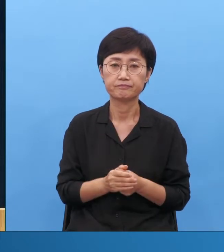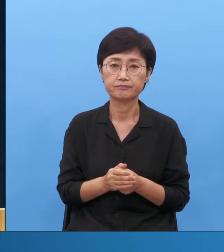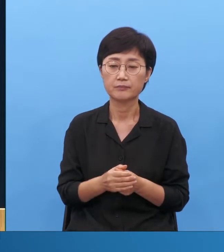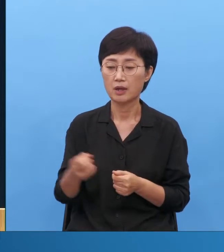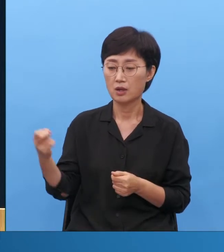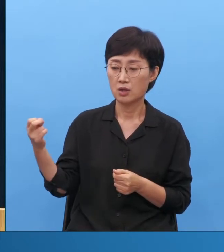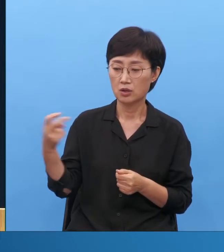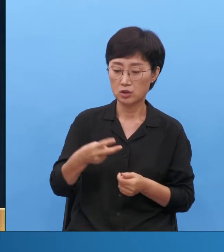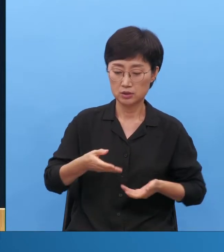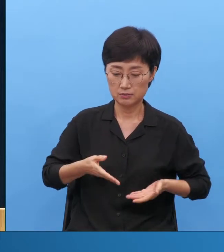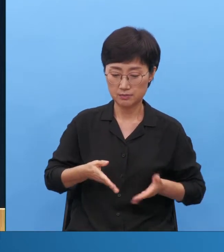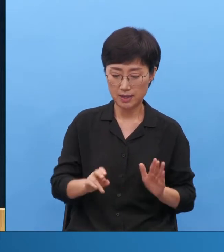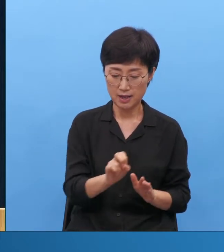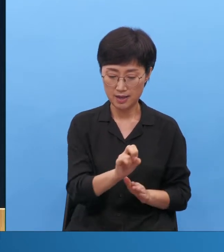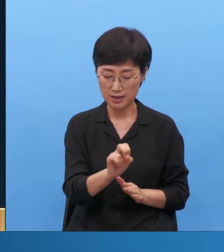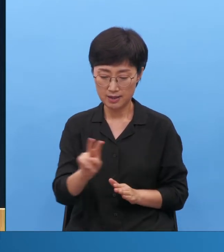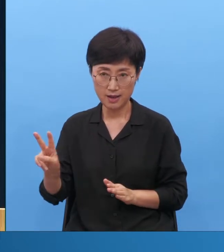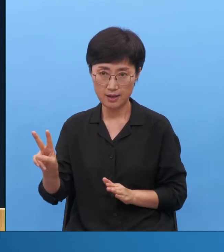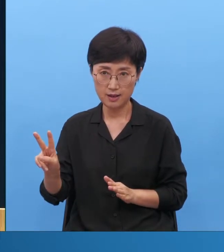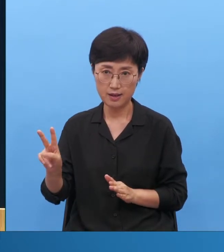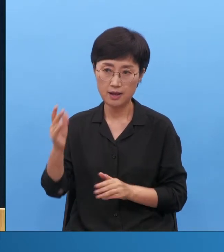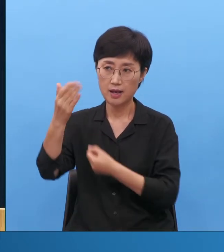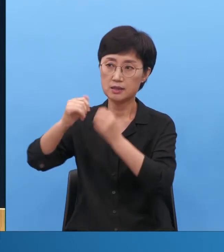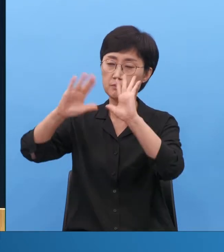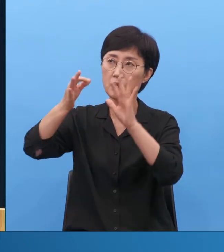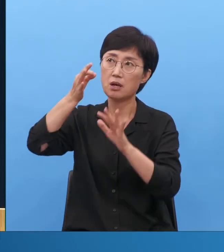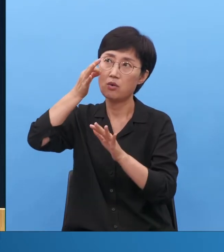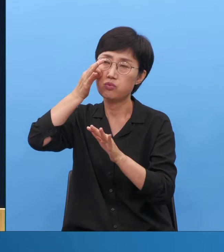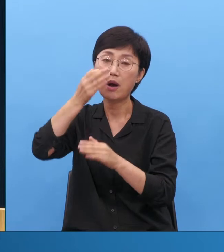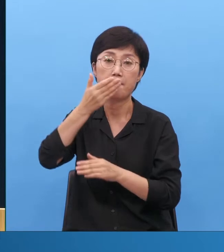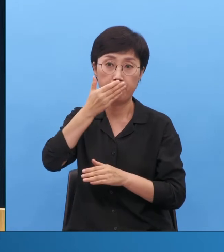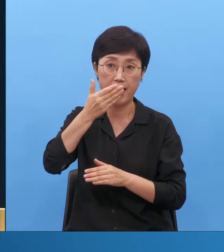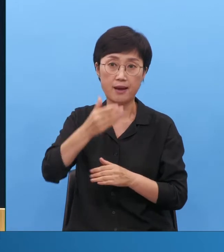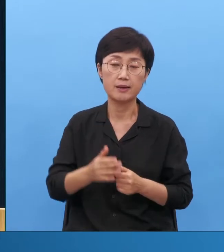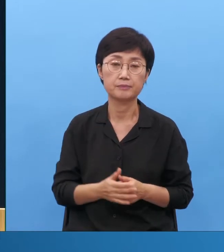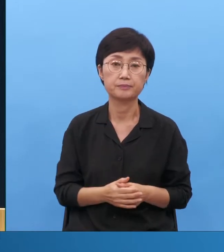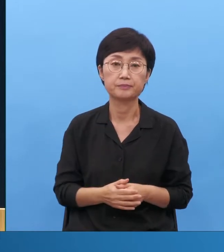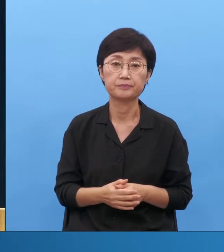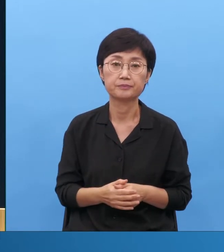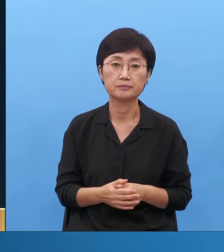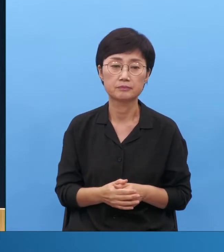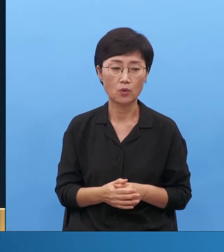거듭나야 하나님 나라 볼 수 있느니라. unless one is born again, he cannot see the kingdom of God.